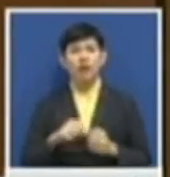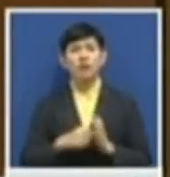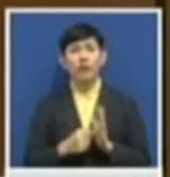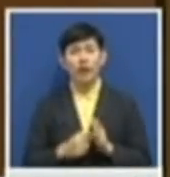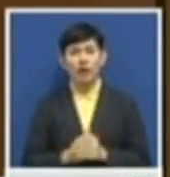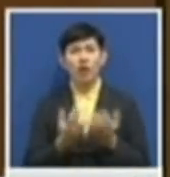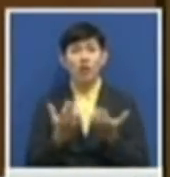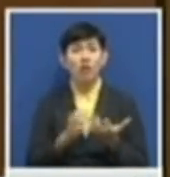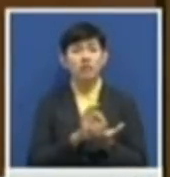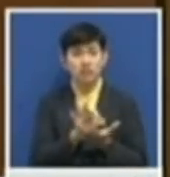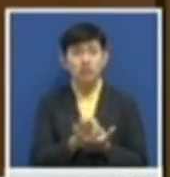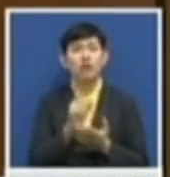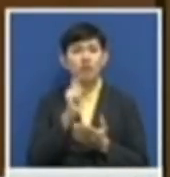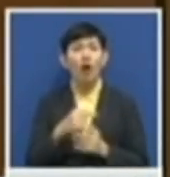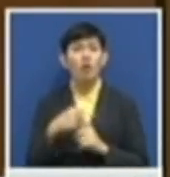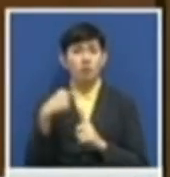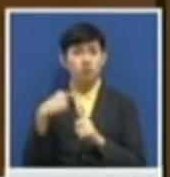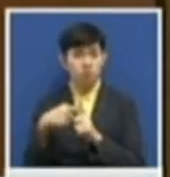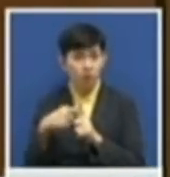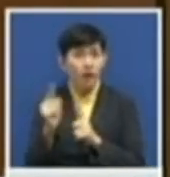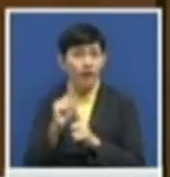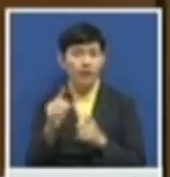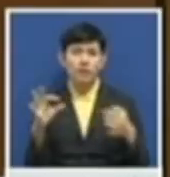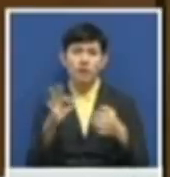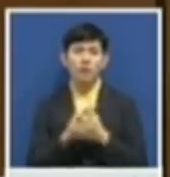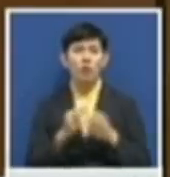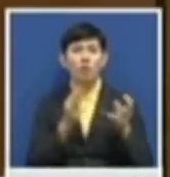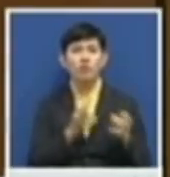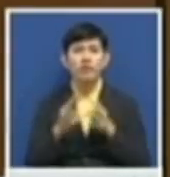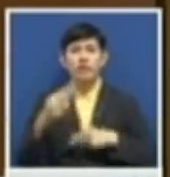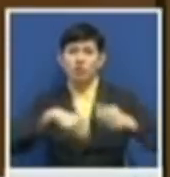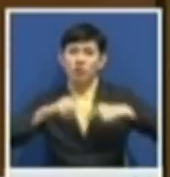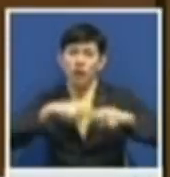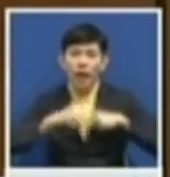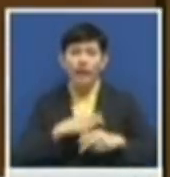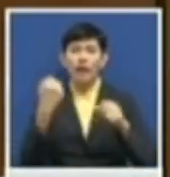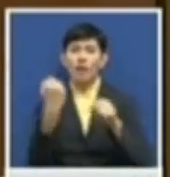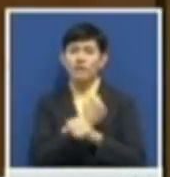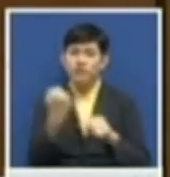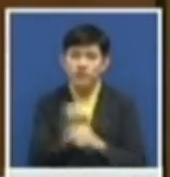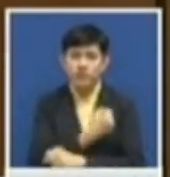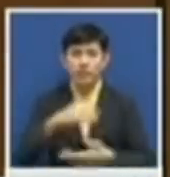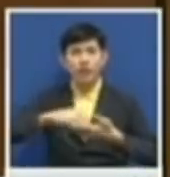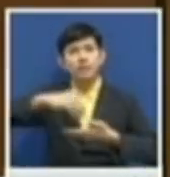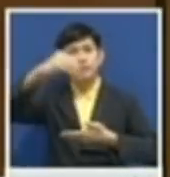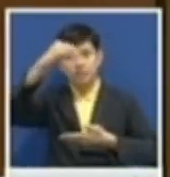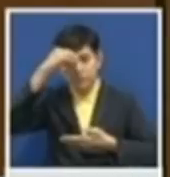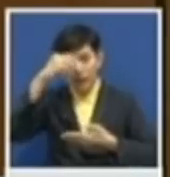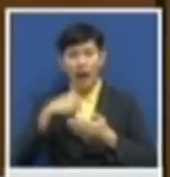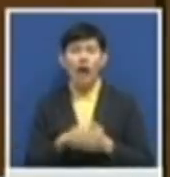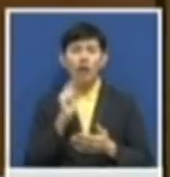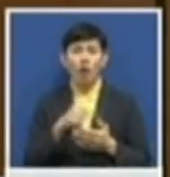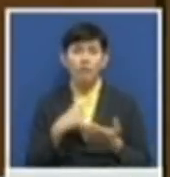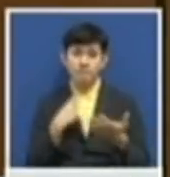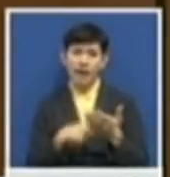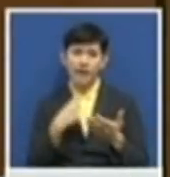ที่พรรคฝ่ายค้านหรือหลายคนถามคือการทำงานของท่านนั้นหลายโครงการมันต้องใช้เงินเยอะจะเอาเงินมาจากไหนนะครับซึ่งก็จริงๆก็เป็นคำถามที่ท่าน